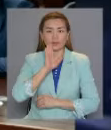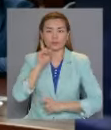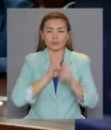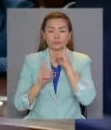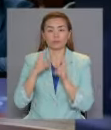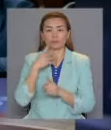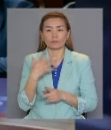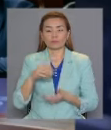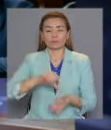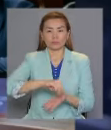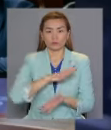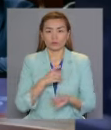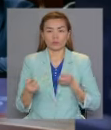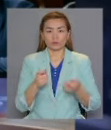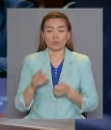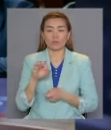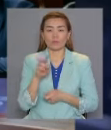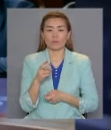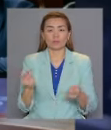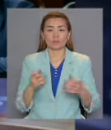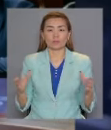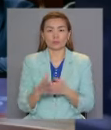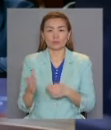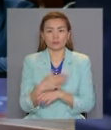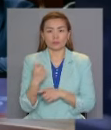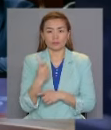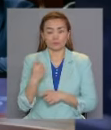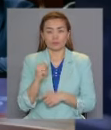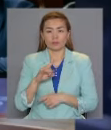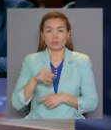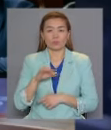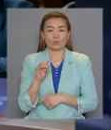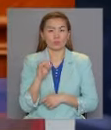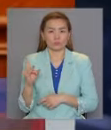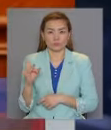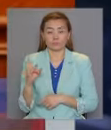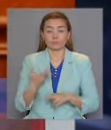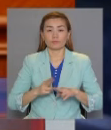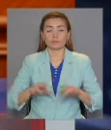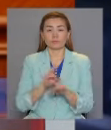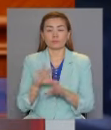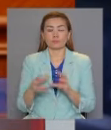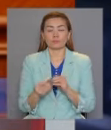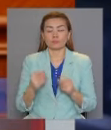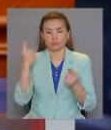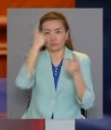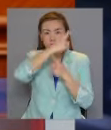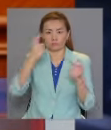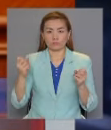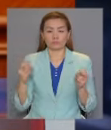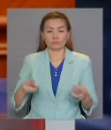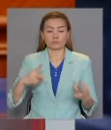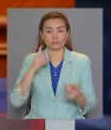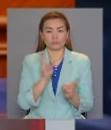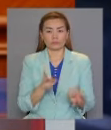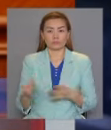с докладом выступил руководитель управления рыбного хозяйства Артур Садыбекулы. По его словам, для предупреждения угрозы массовой